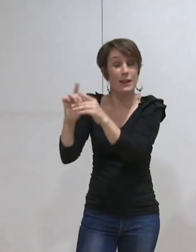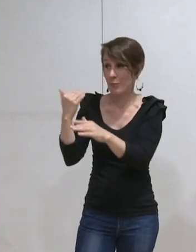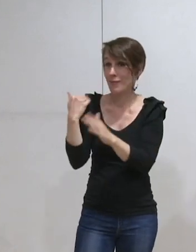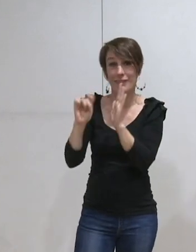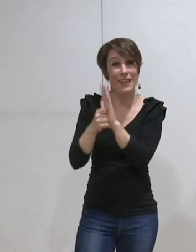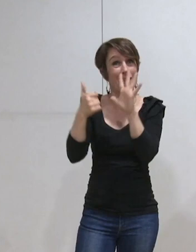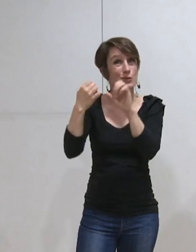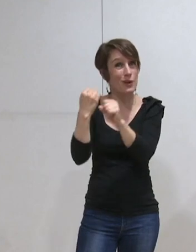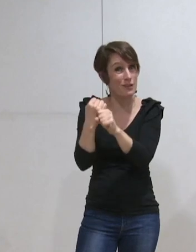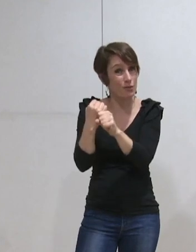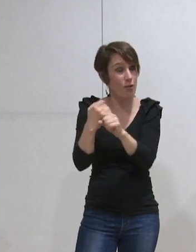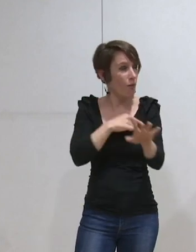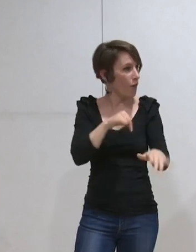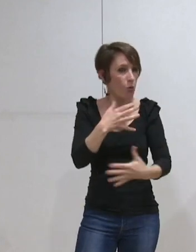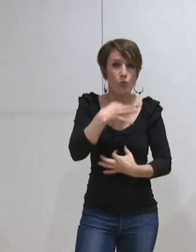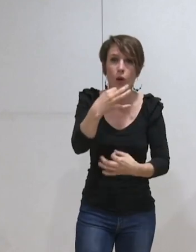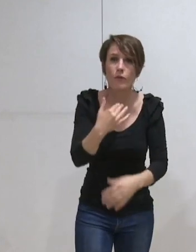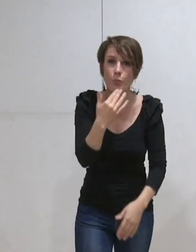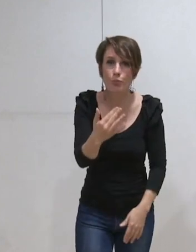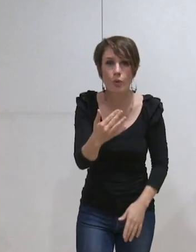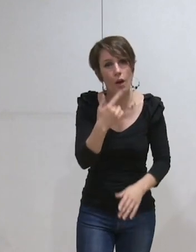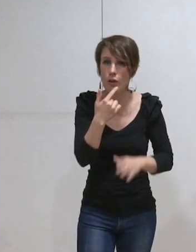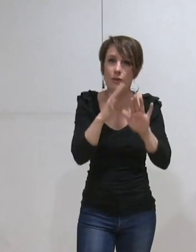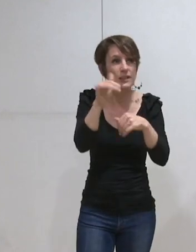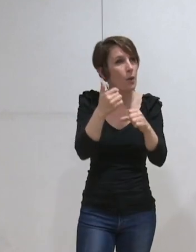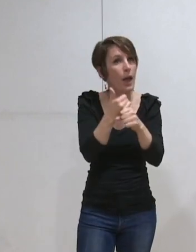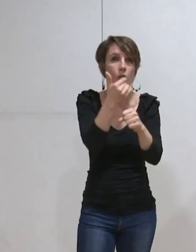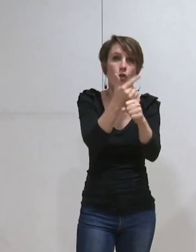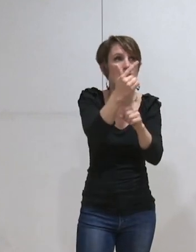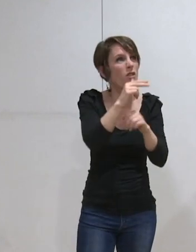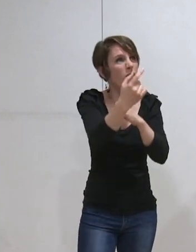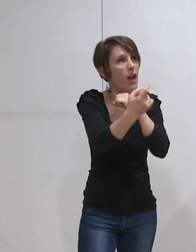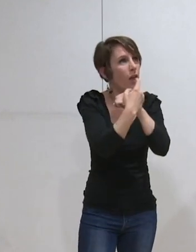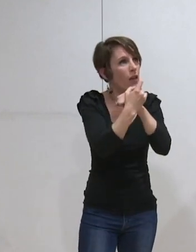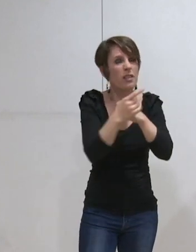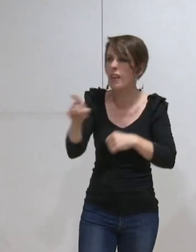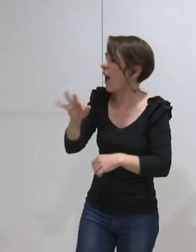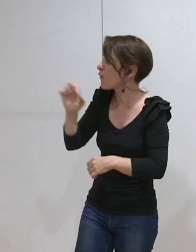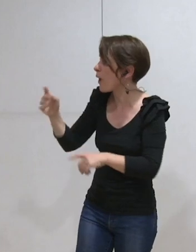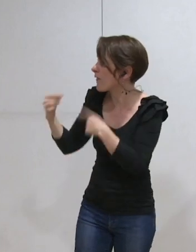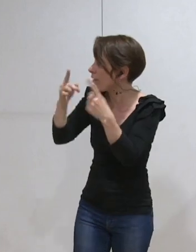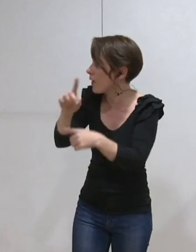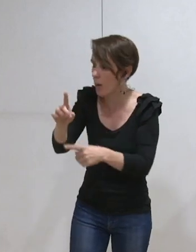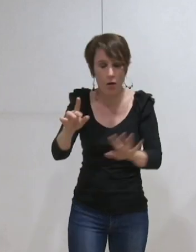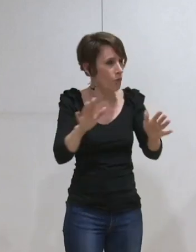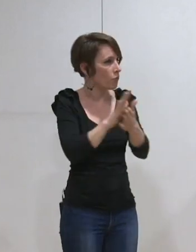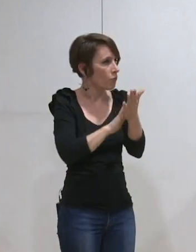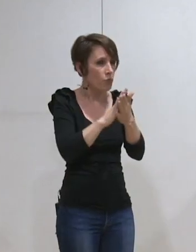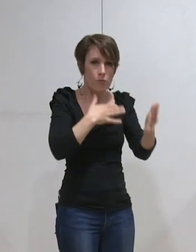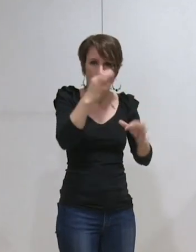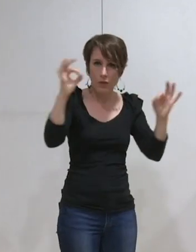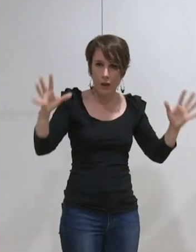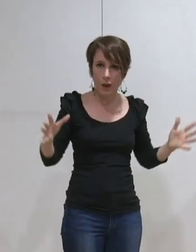ans on nous dise que nous n'y soyons jamais allés certes nous avons beaucoup beaucoup d'invitations certaines sont plus importantes que d'autres et il est clair que ces